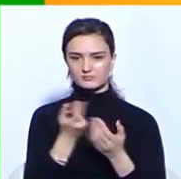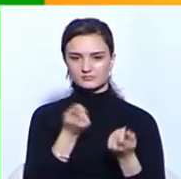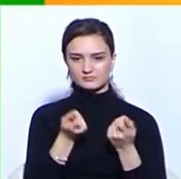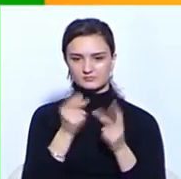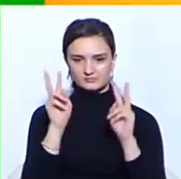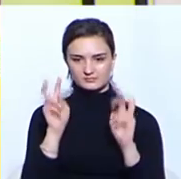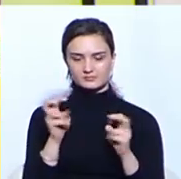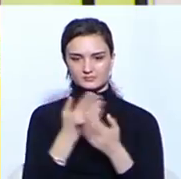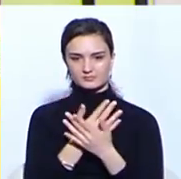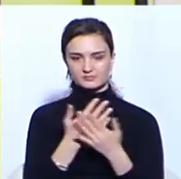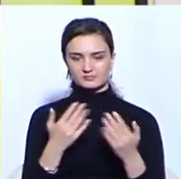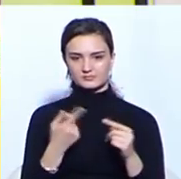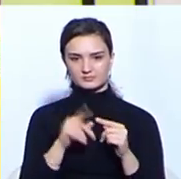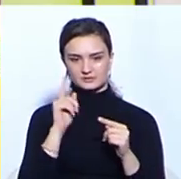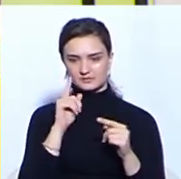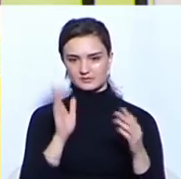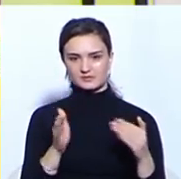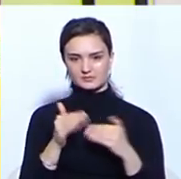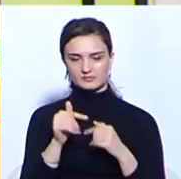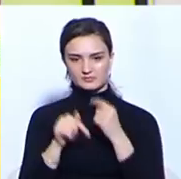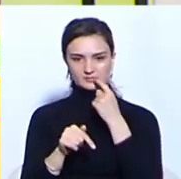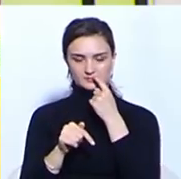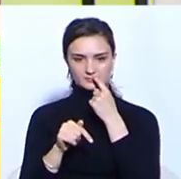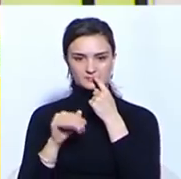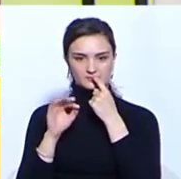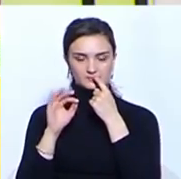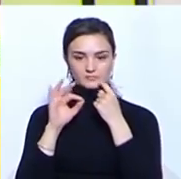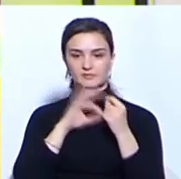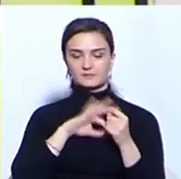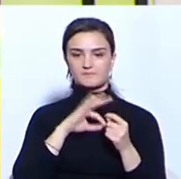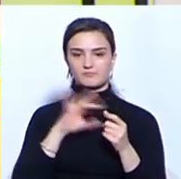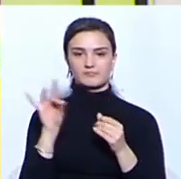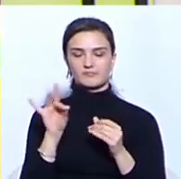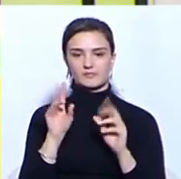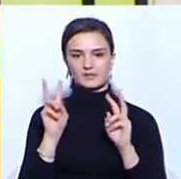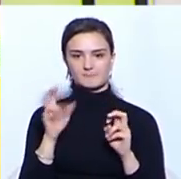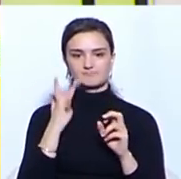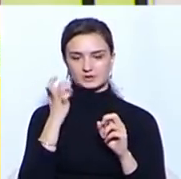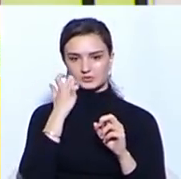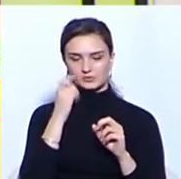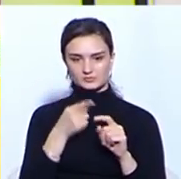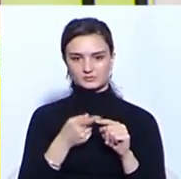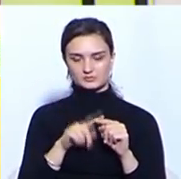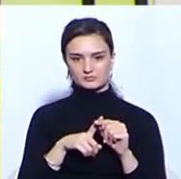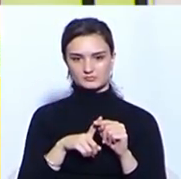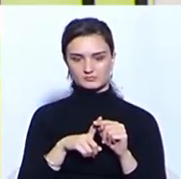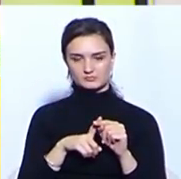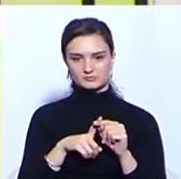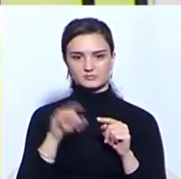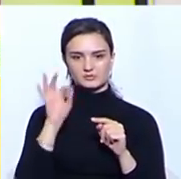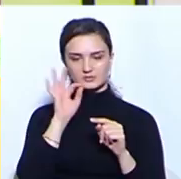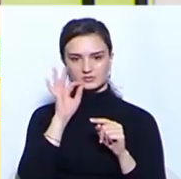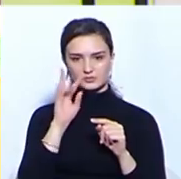მარცვლეული, ბურღულეული, პარკოსანი არის ჩვენს მწვანე ზონაში. ვიყენებთ ცხიმების სახით ნიგოს